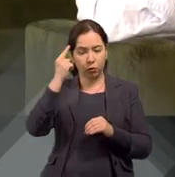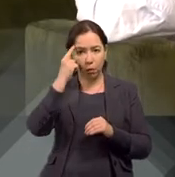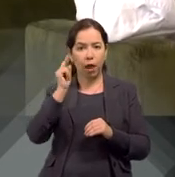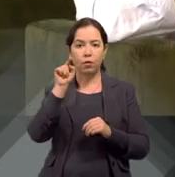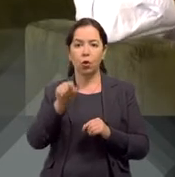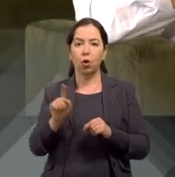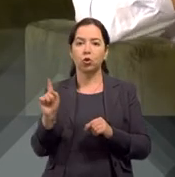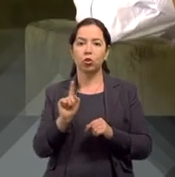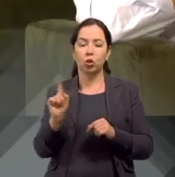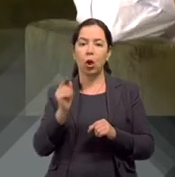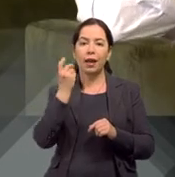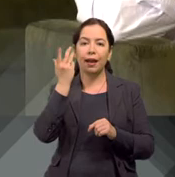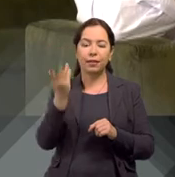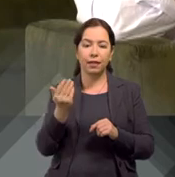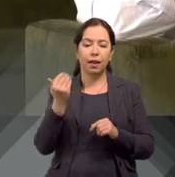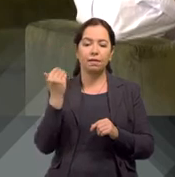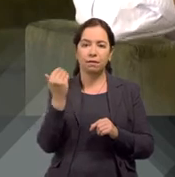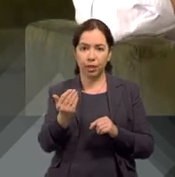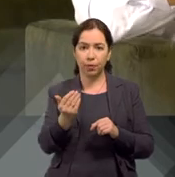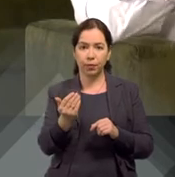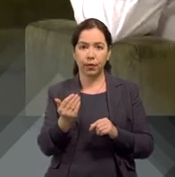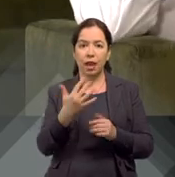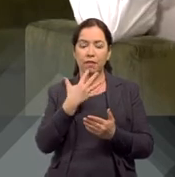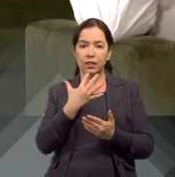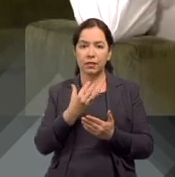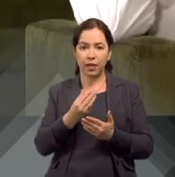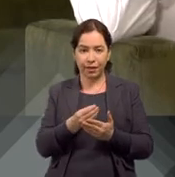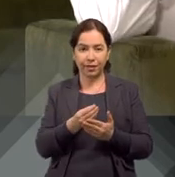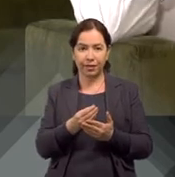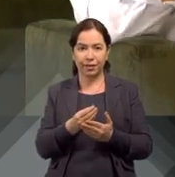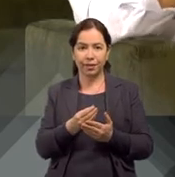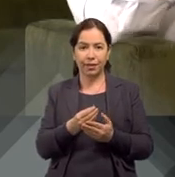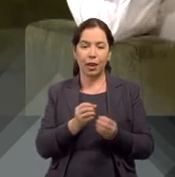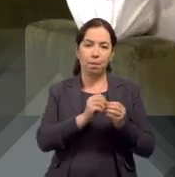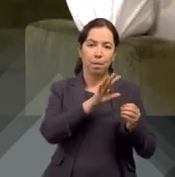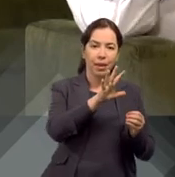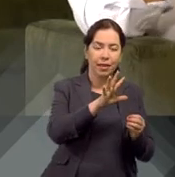то, что когда вы в свои